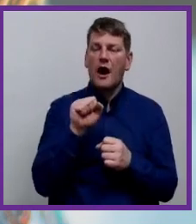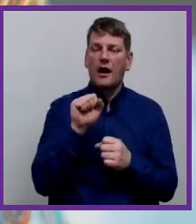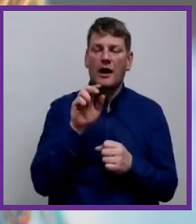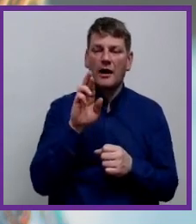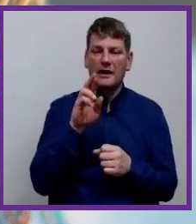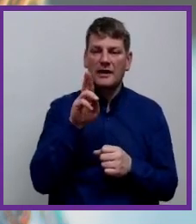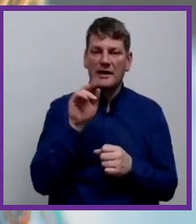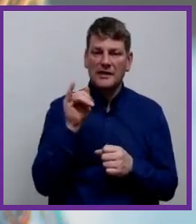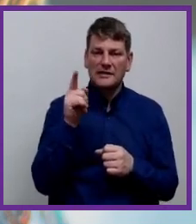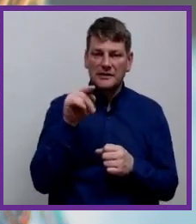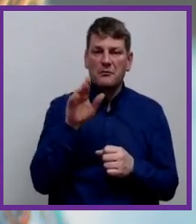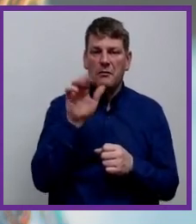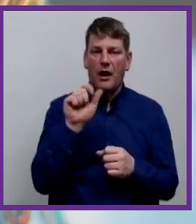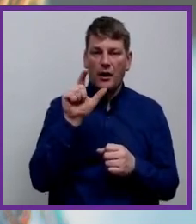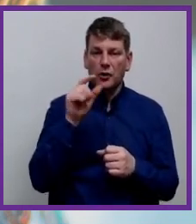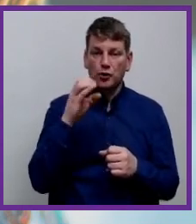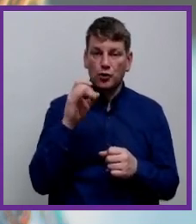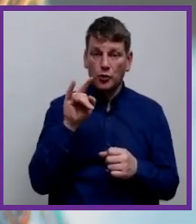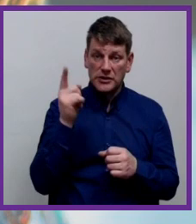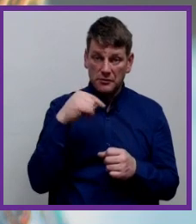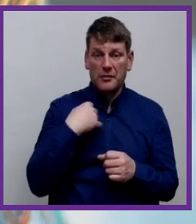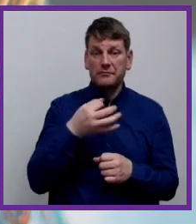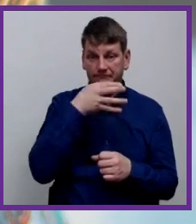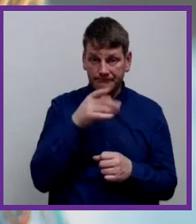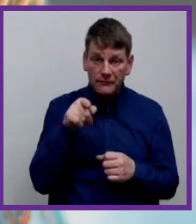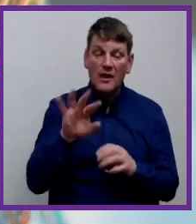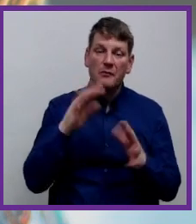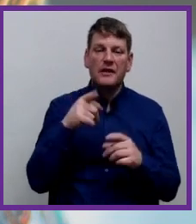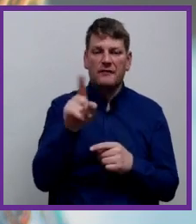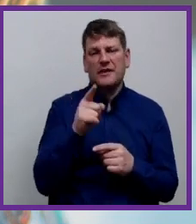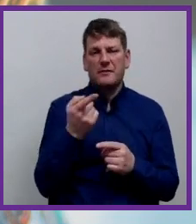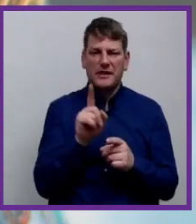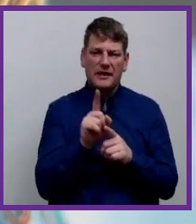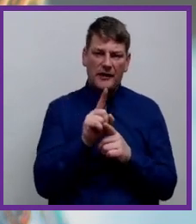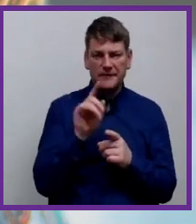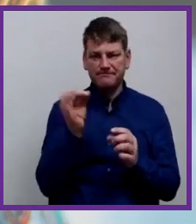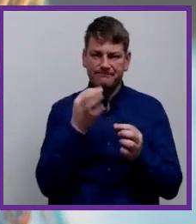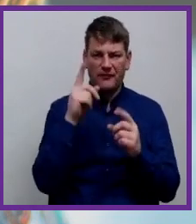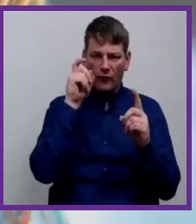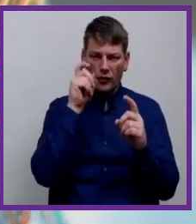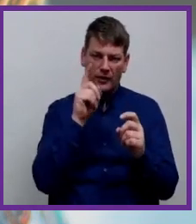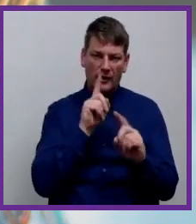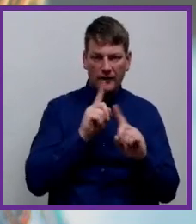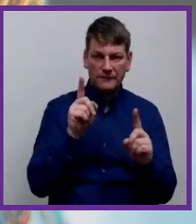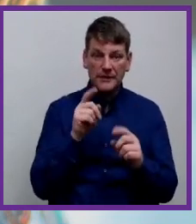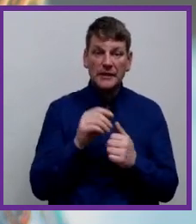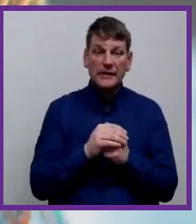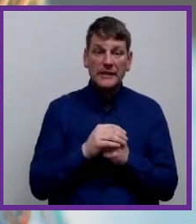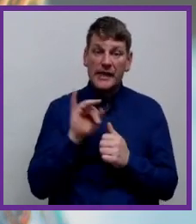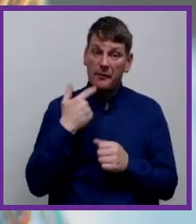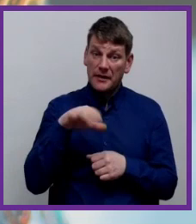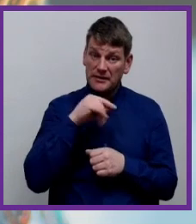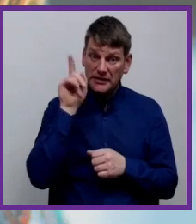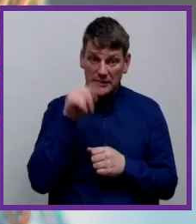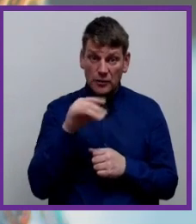bet viņam ir ļoti provokatīvi, dažu ieskatā ļoti provokatīvi, piemēram, fotogrāfijas. Ja? Ja mēs zinām, vai